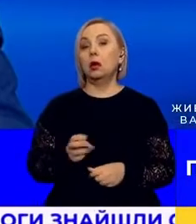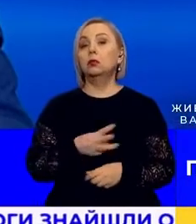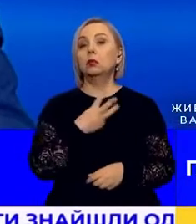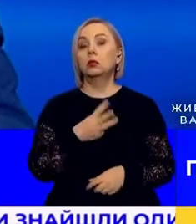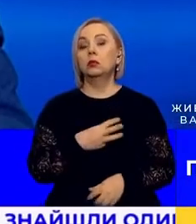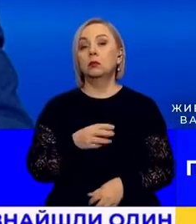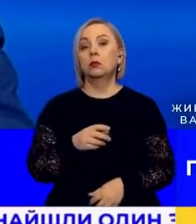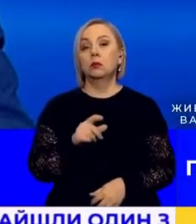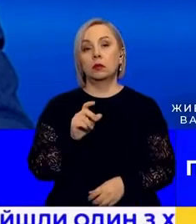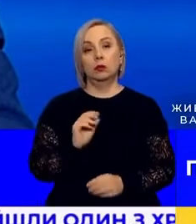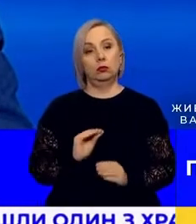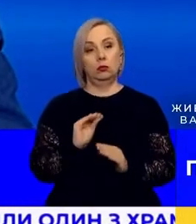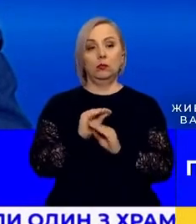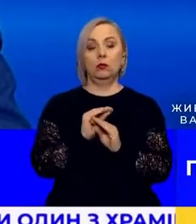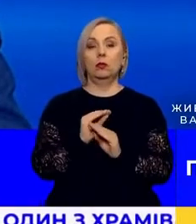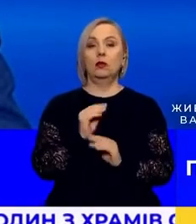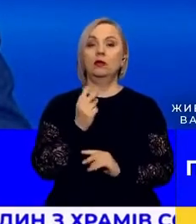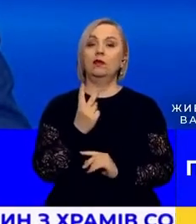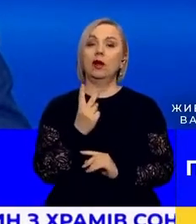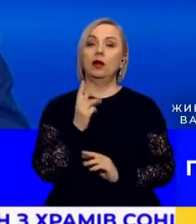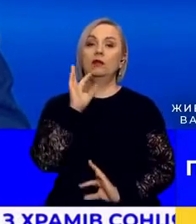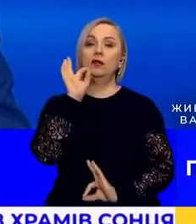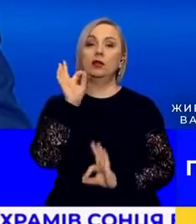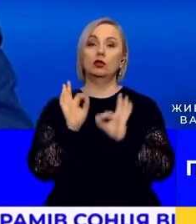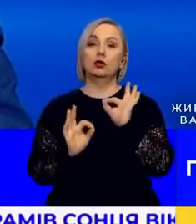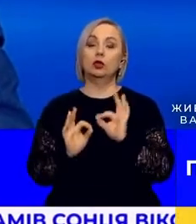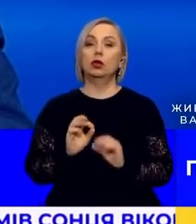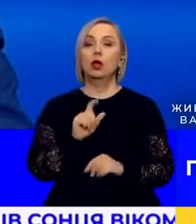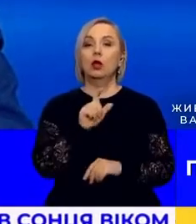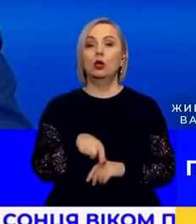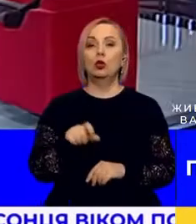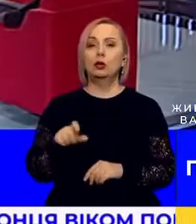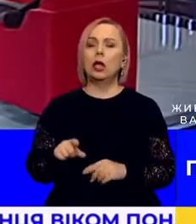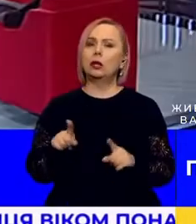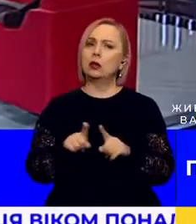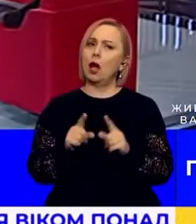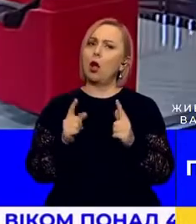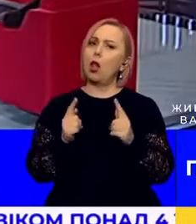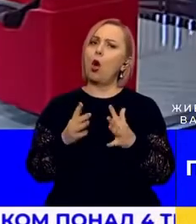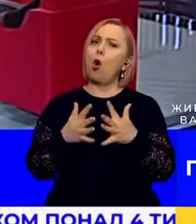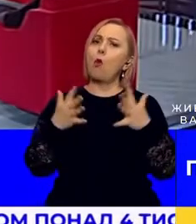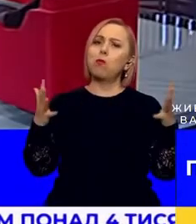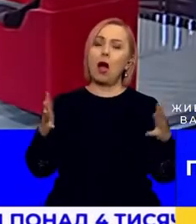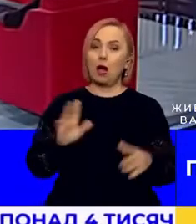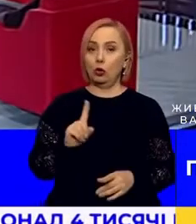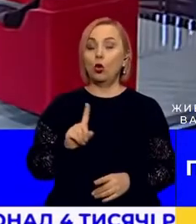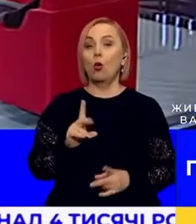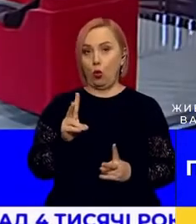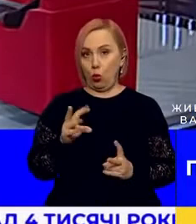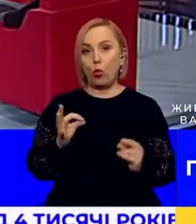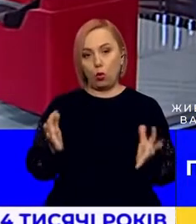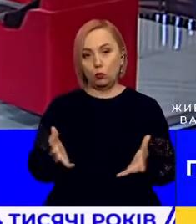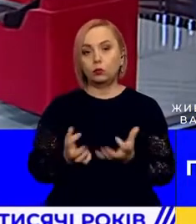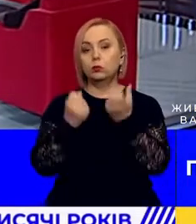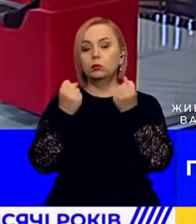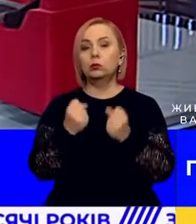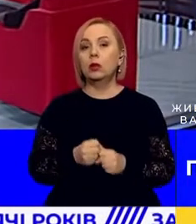на 2% кількість людей, які б вакцинувалися. Це б не було глобально, але це б підняло. Для цього б президент сказав, що